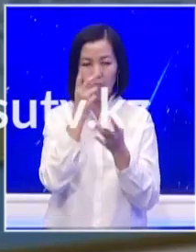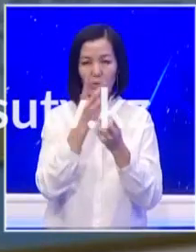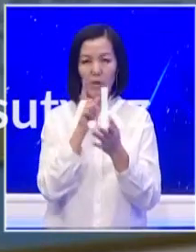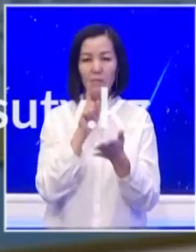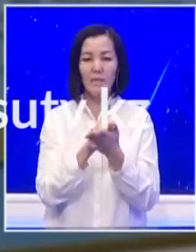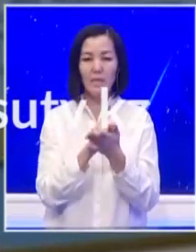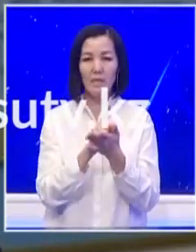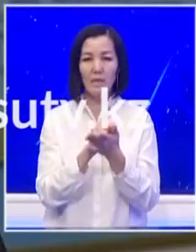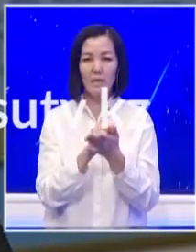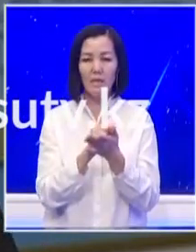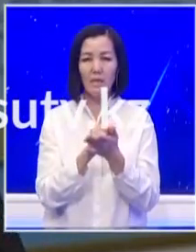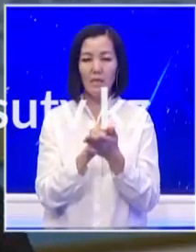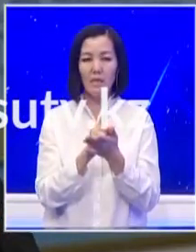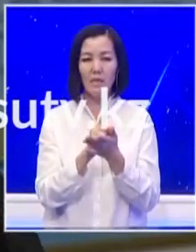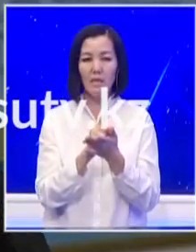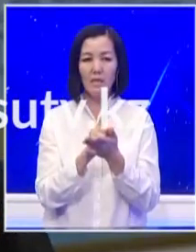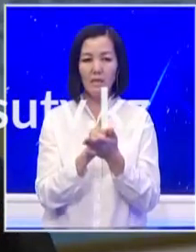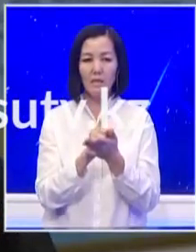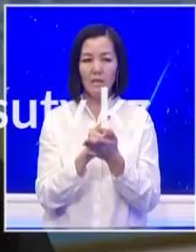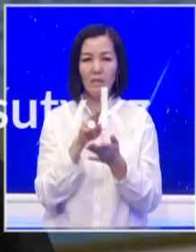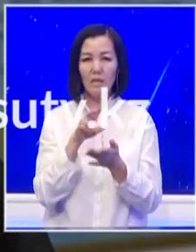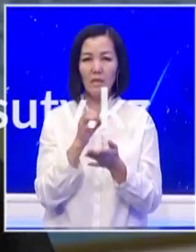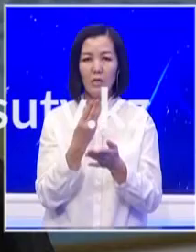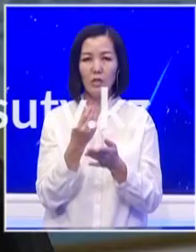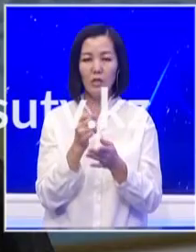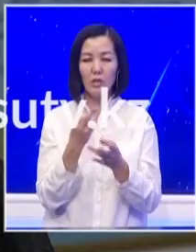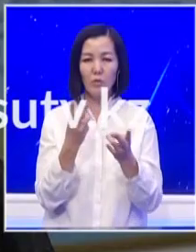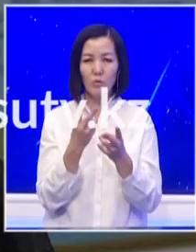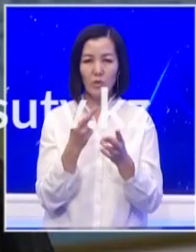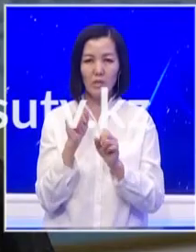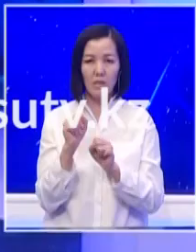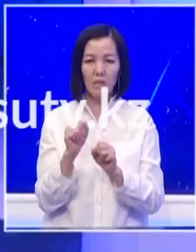обязательном порядке применять репелленты, отпугивающие от клещей.